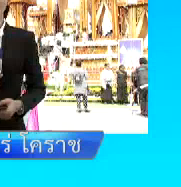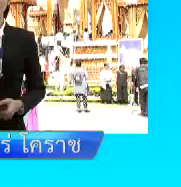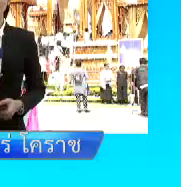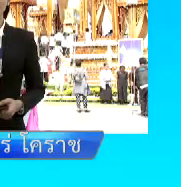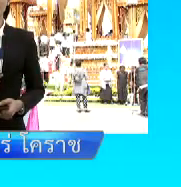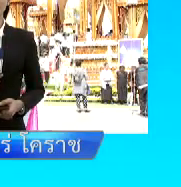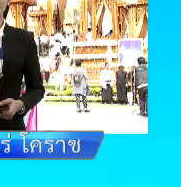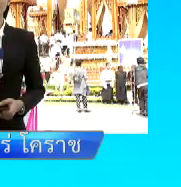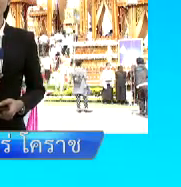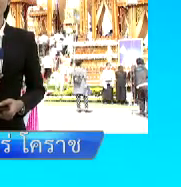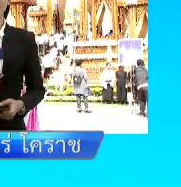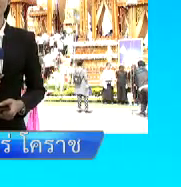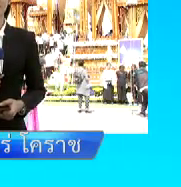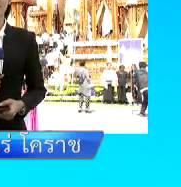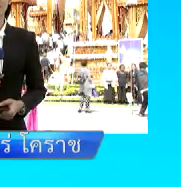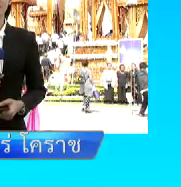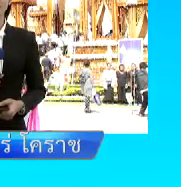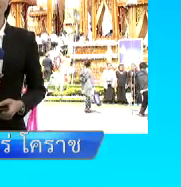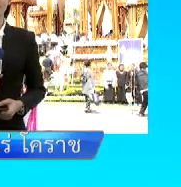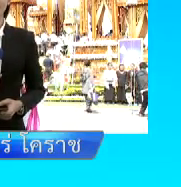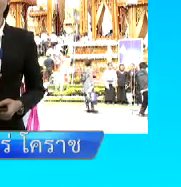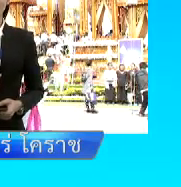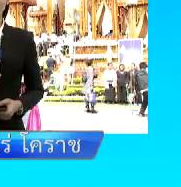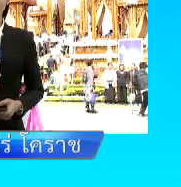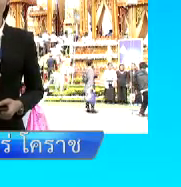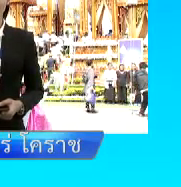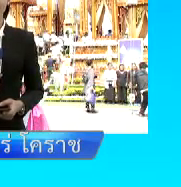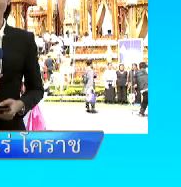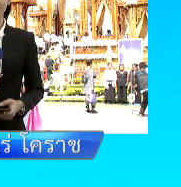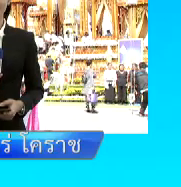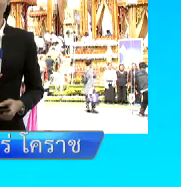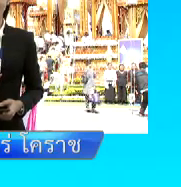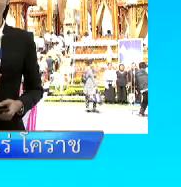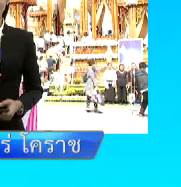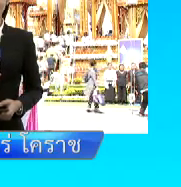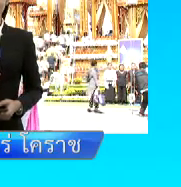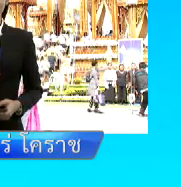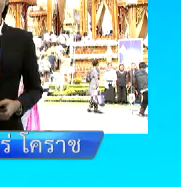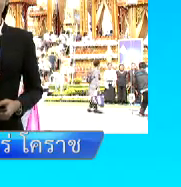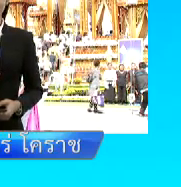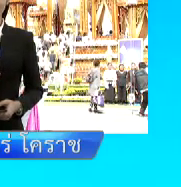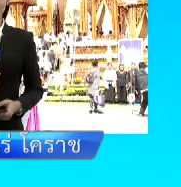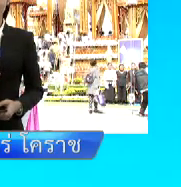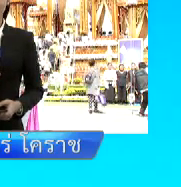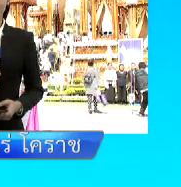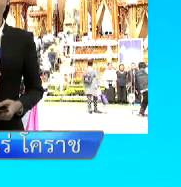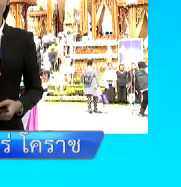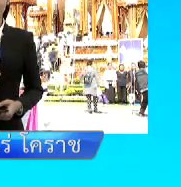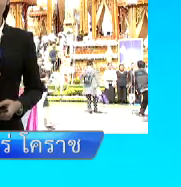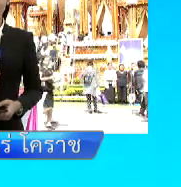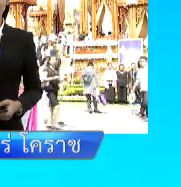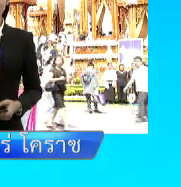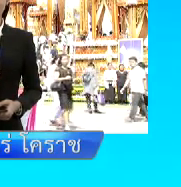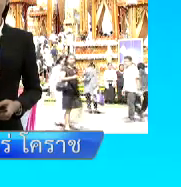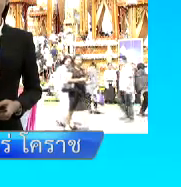ไปดูที่จุดแรกกันก่อนนะคะคือที่ศูนย์ประชุมการจนาภิเษกมหาวิทยาลัยขอนแก่นค่ะก็มีพุทธศาสนิกชนศิษยานุศิษย์เดินท